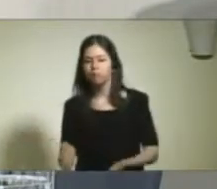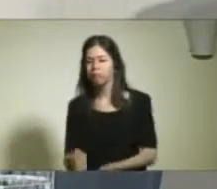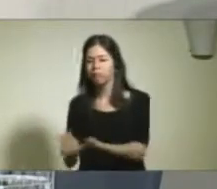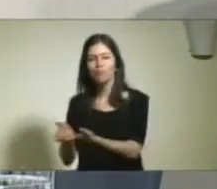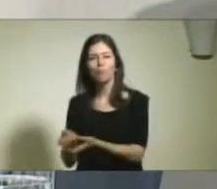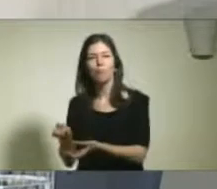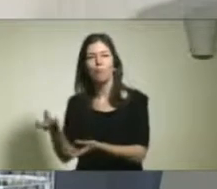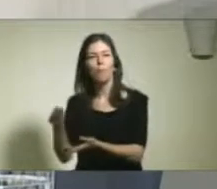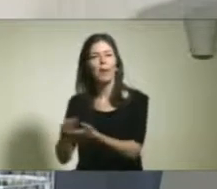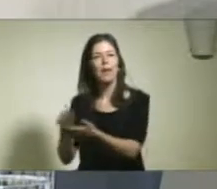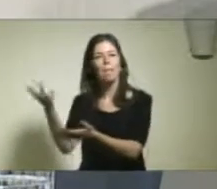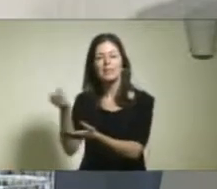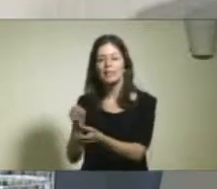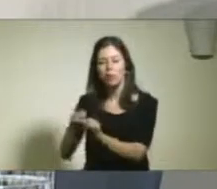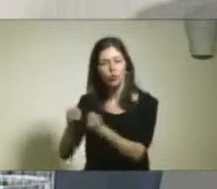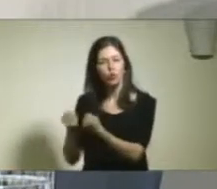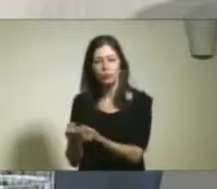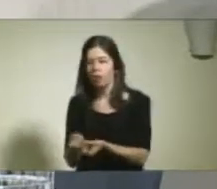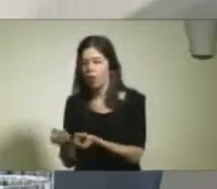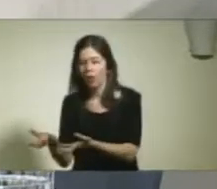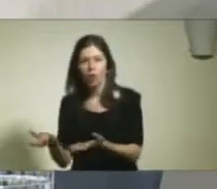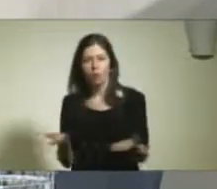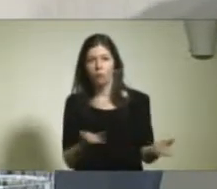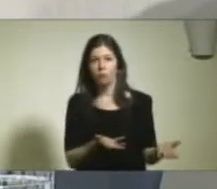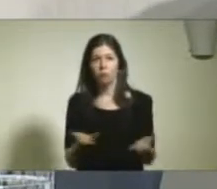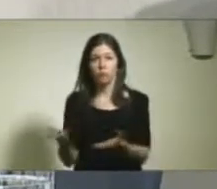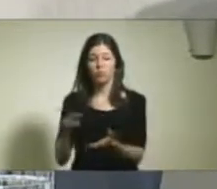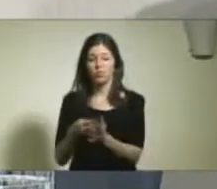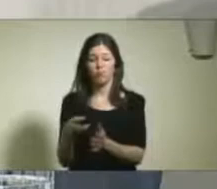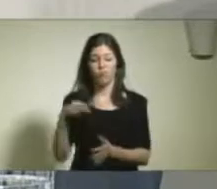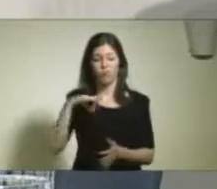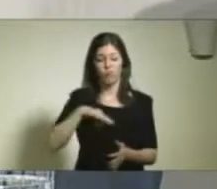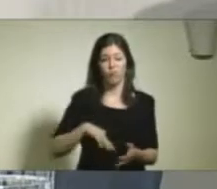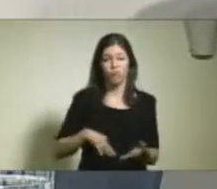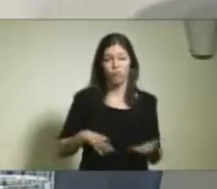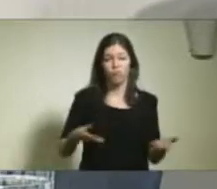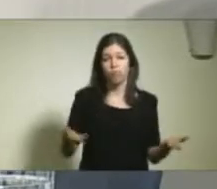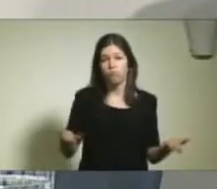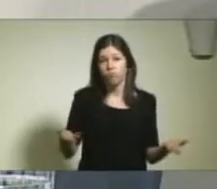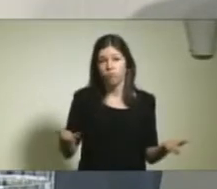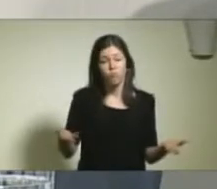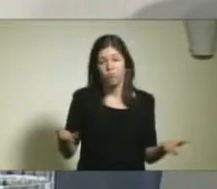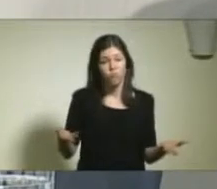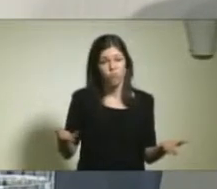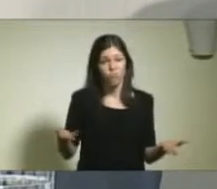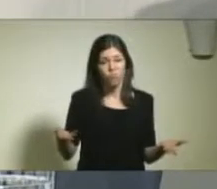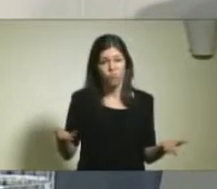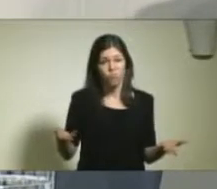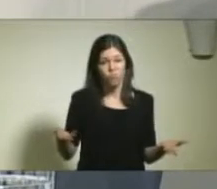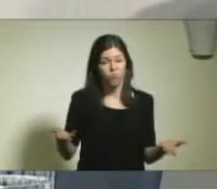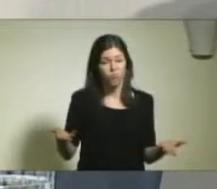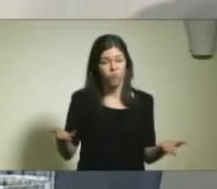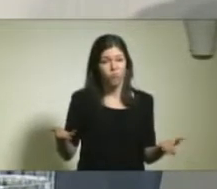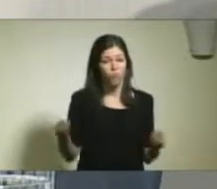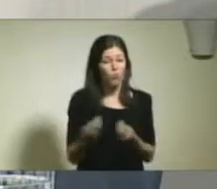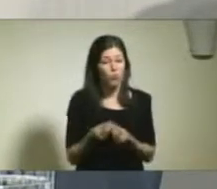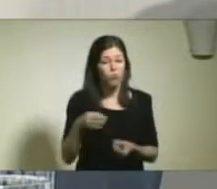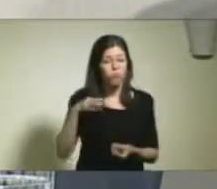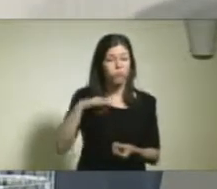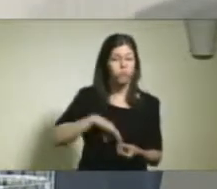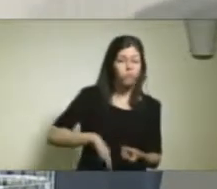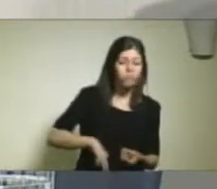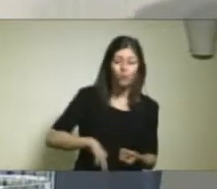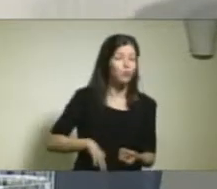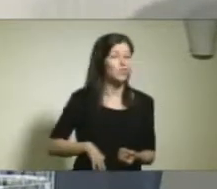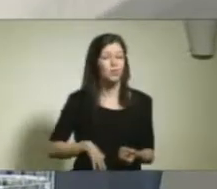sociales, ça rapporte... ça rapporte pas du chiffre d'affaires à la